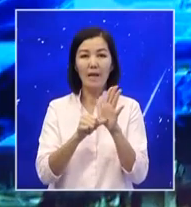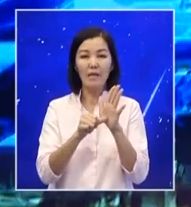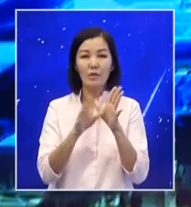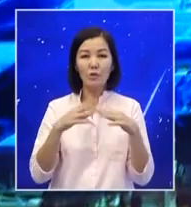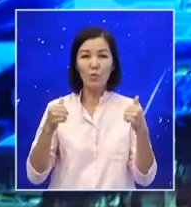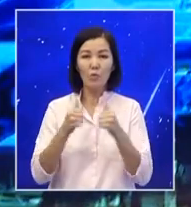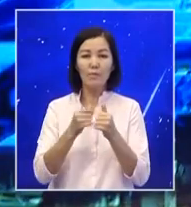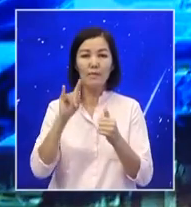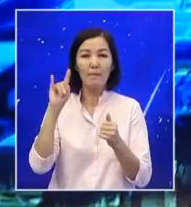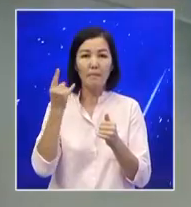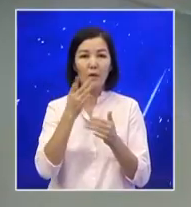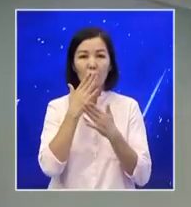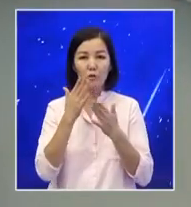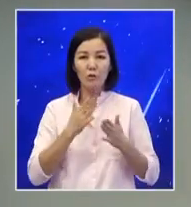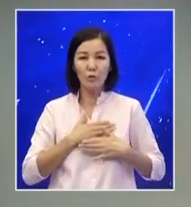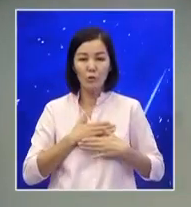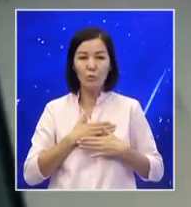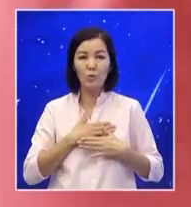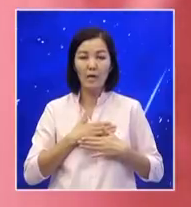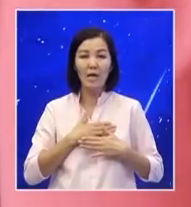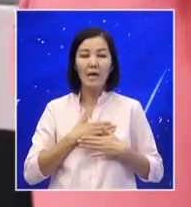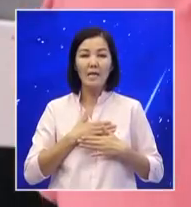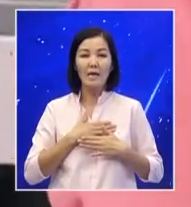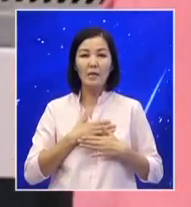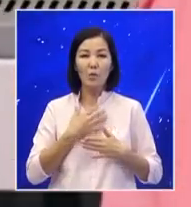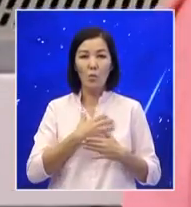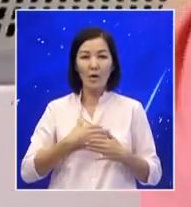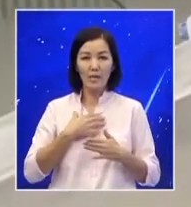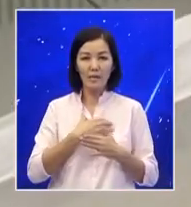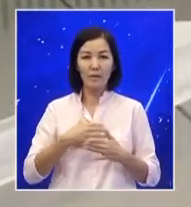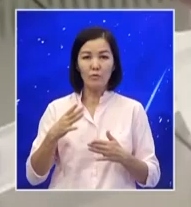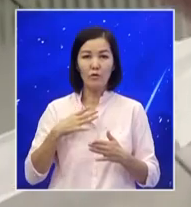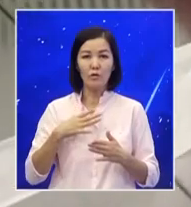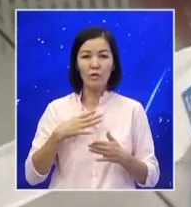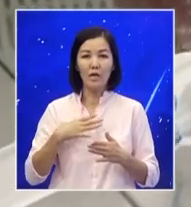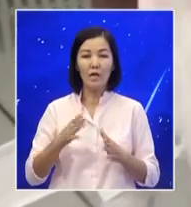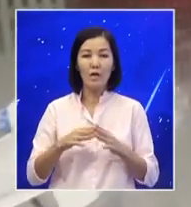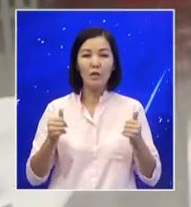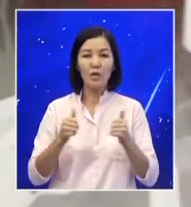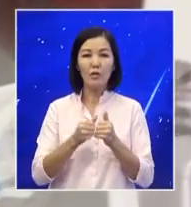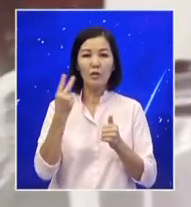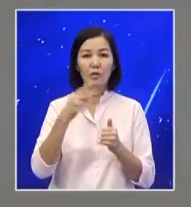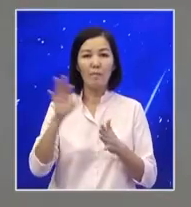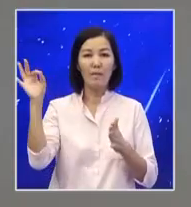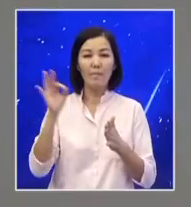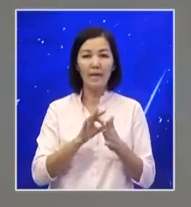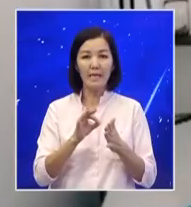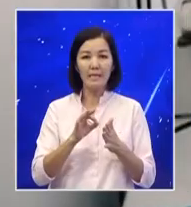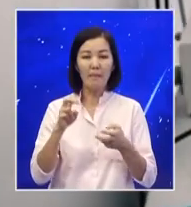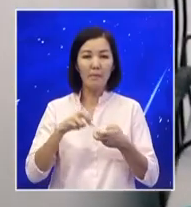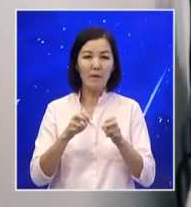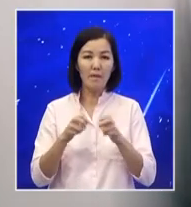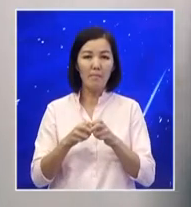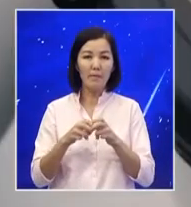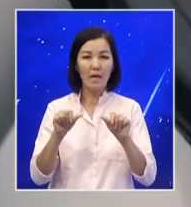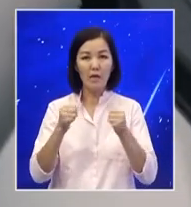отбасы бала сүю бақытынан кенде екендігін айтты. Сауалнама көрсеткендей, жанұялардың 20%-ға жуығы аталмыш проблема